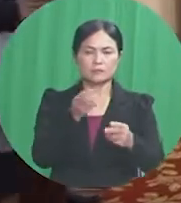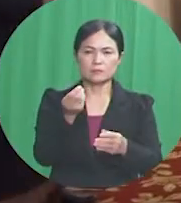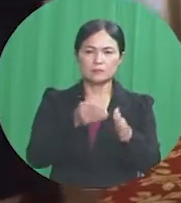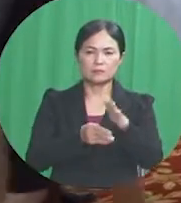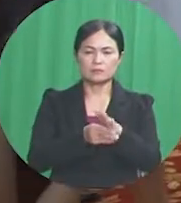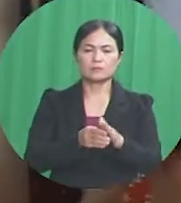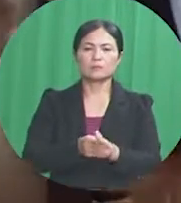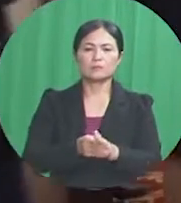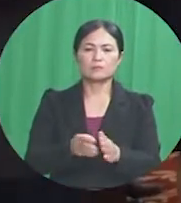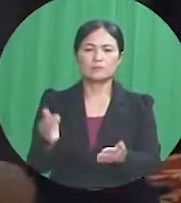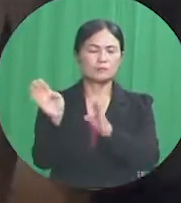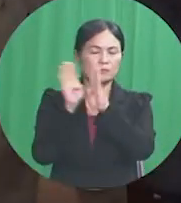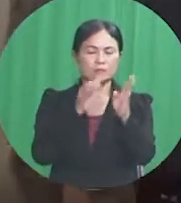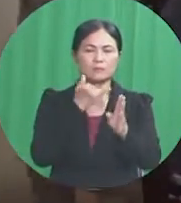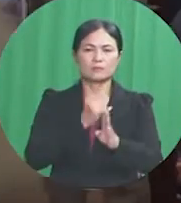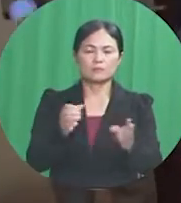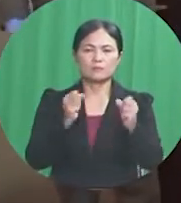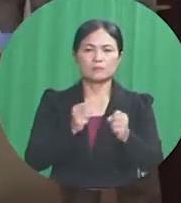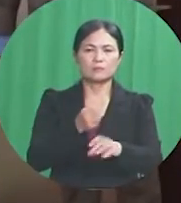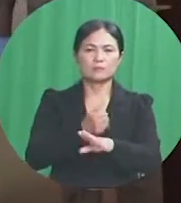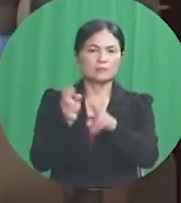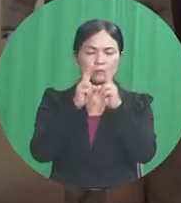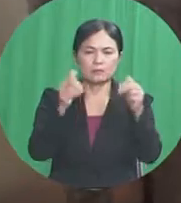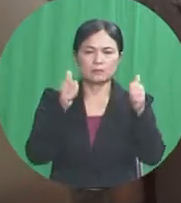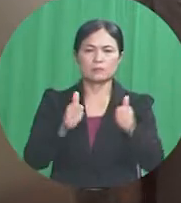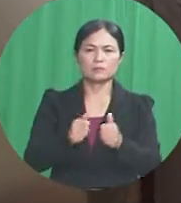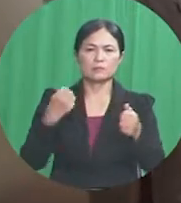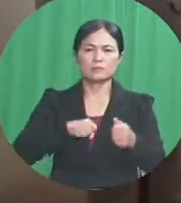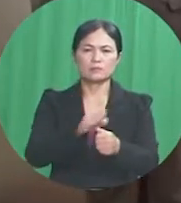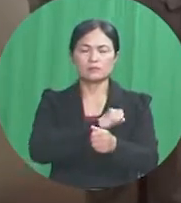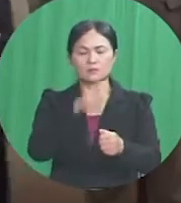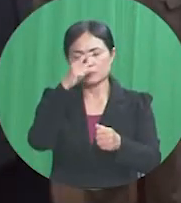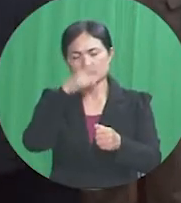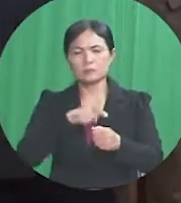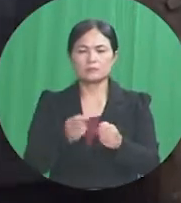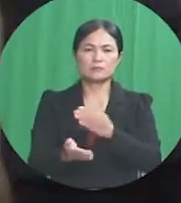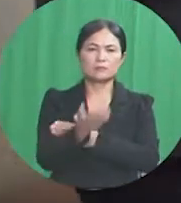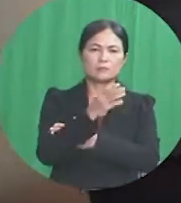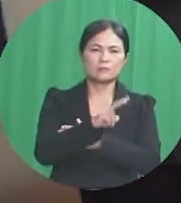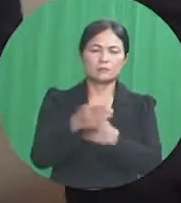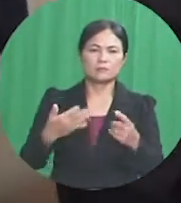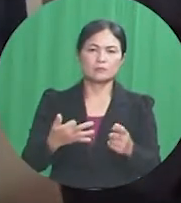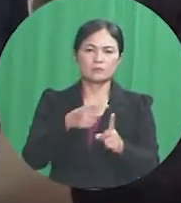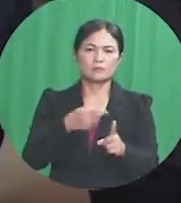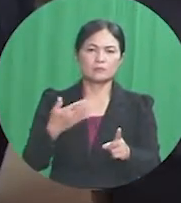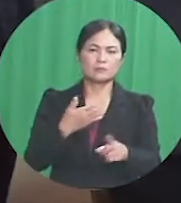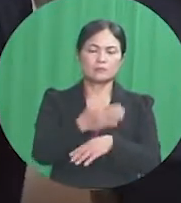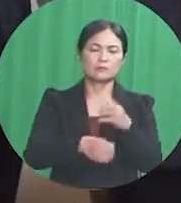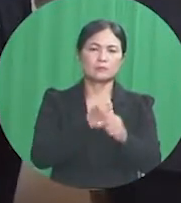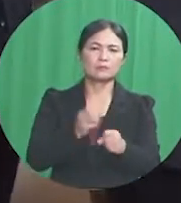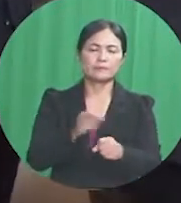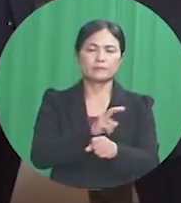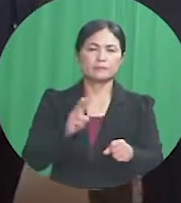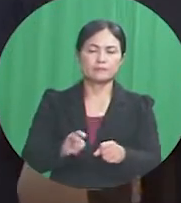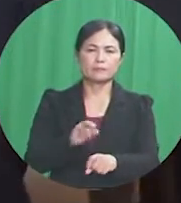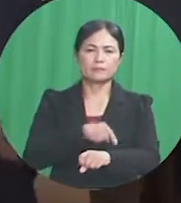ករលួយការប្រព្រឹត្តខុសនិងពង្រឹងអភិបាលកិច្ចល្អនៃប្រសិទ្ធិថៃ នាព្រឹកថ្ងៃទី28ខែកញ្ញាឆ្នាំ